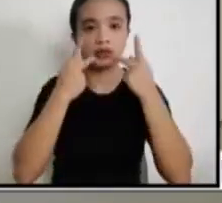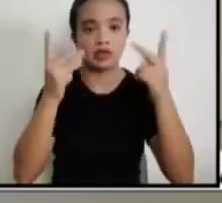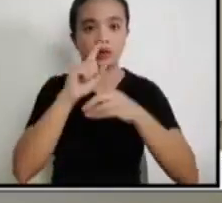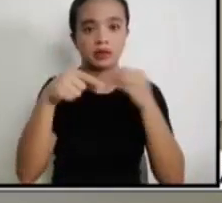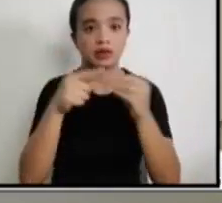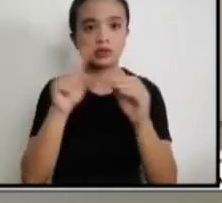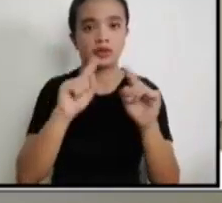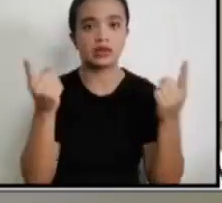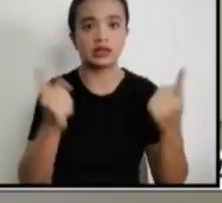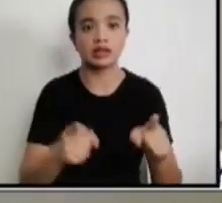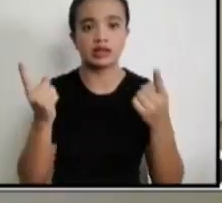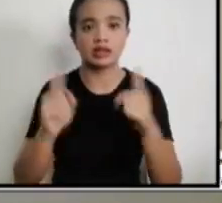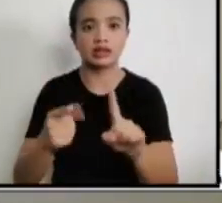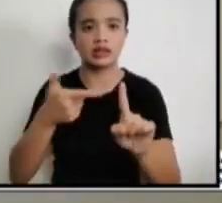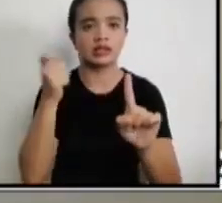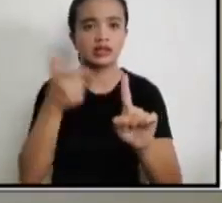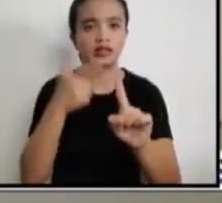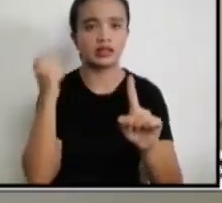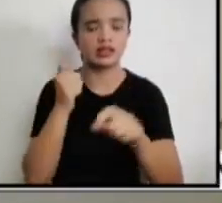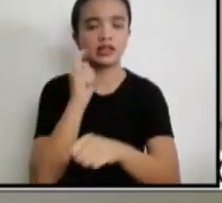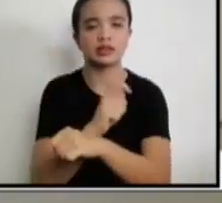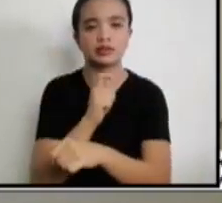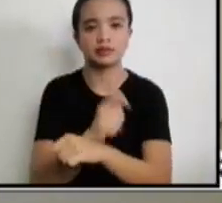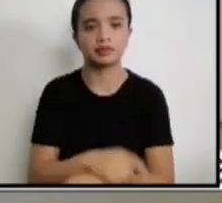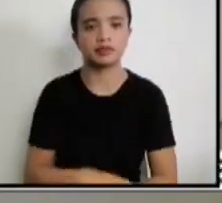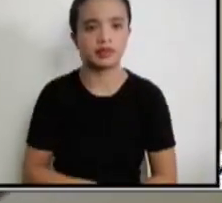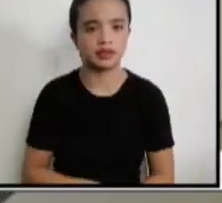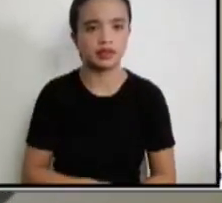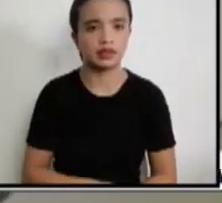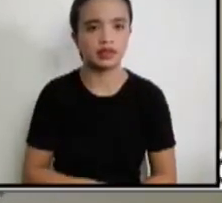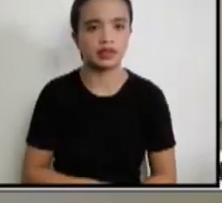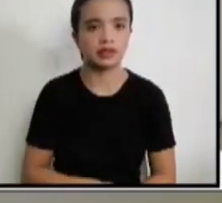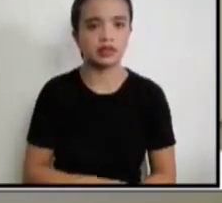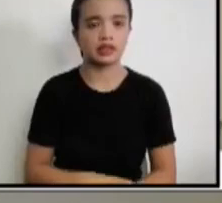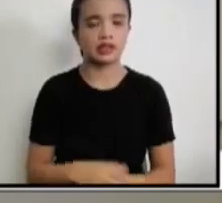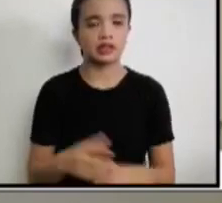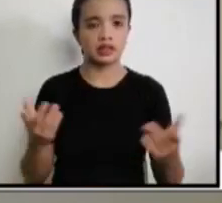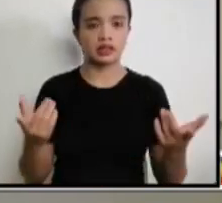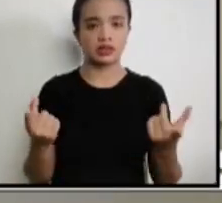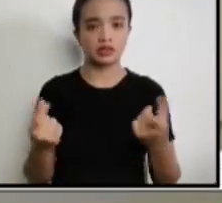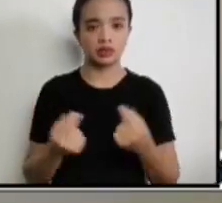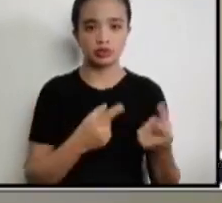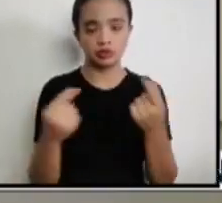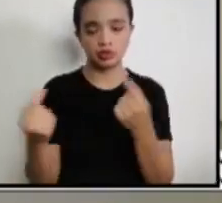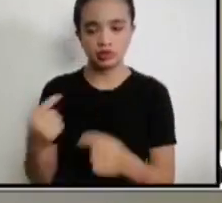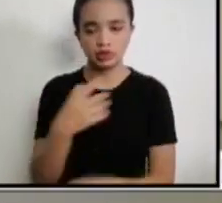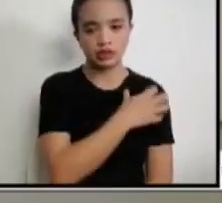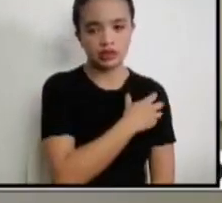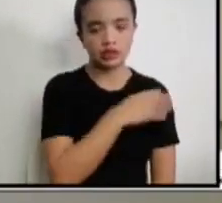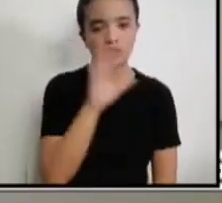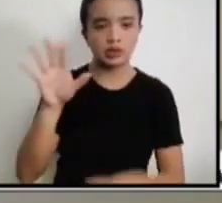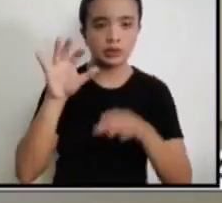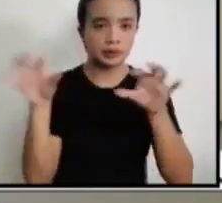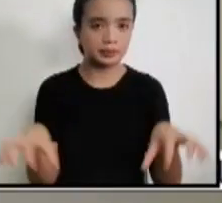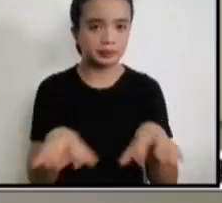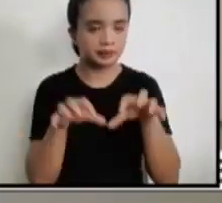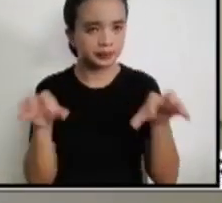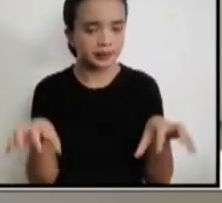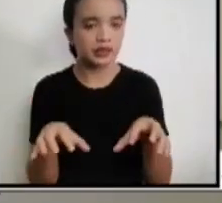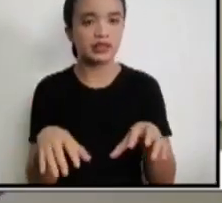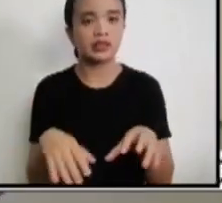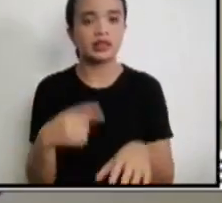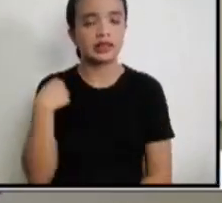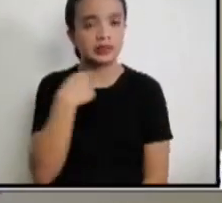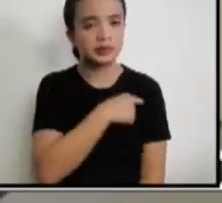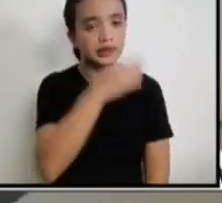ng pamamaril sa lugar. Meron naman tayong mga pulis na sa lugar at ginagawa nila yung kanilang trabaho. Ang pakiusap lang natin dito sa